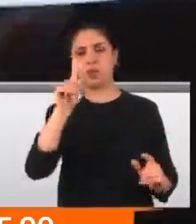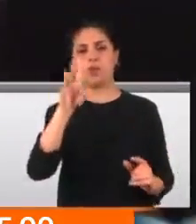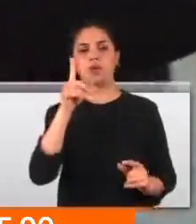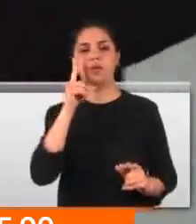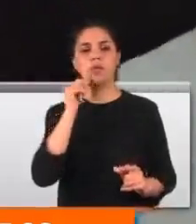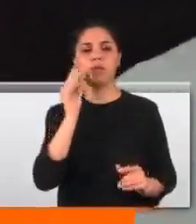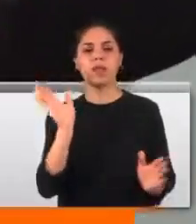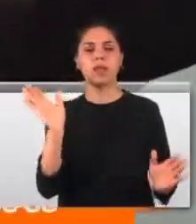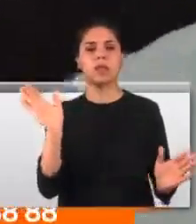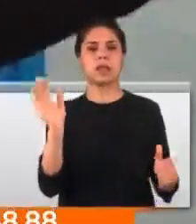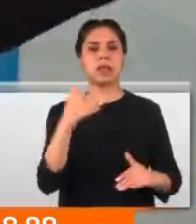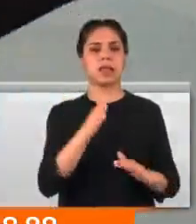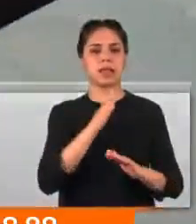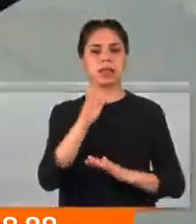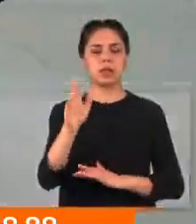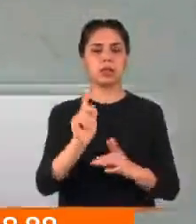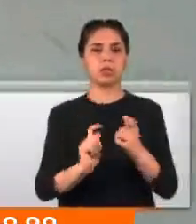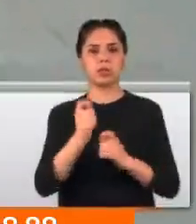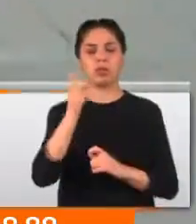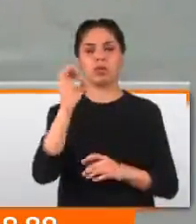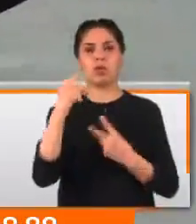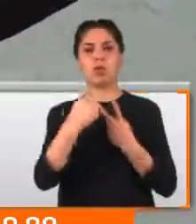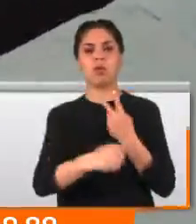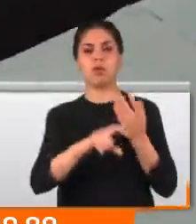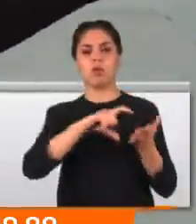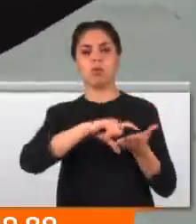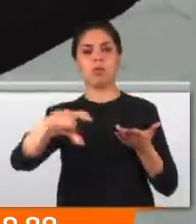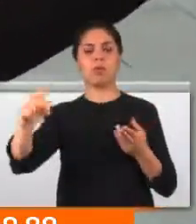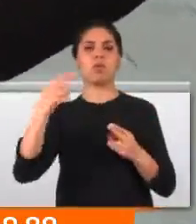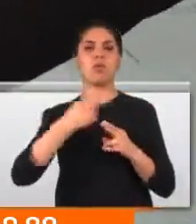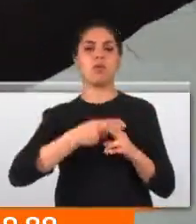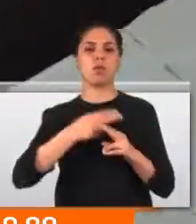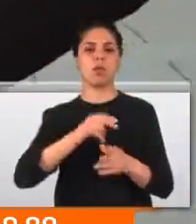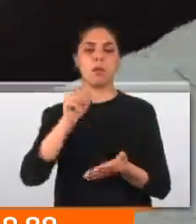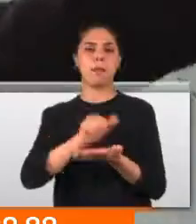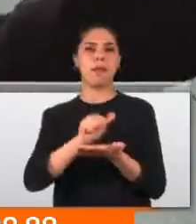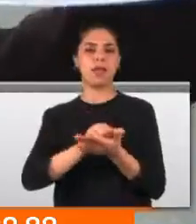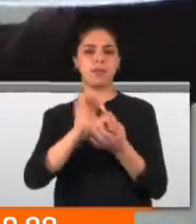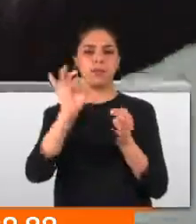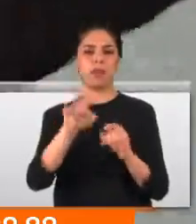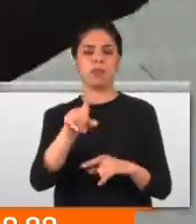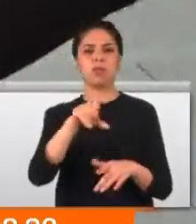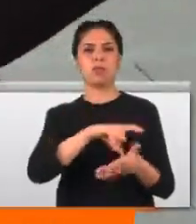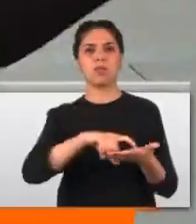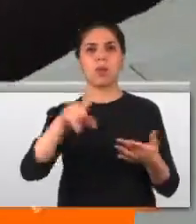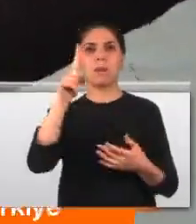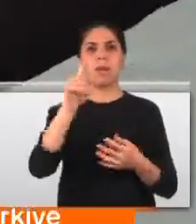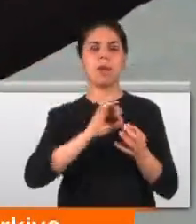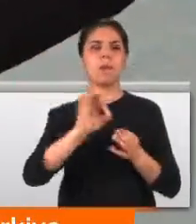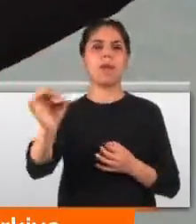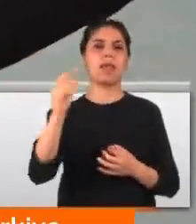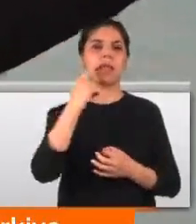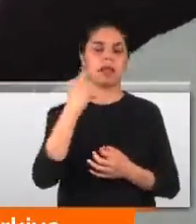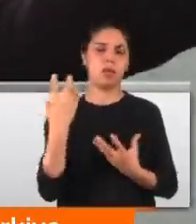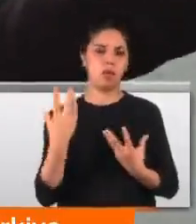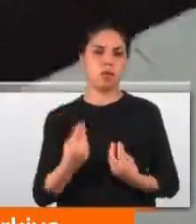Mayıs'ta Sandığa girerken kullanacağı oy pusulasına bir örnek basılmaya başlanan oy pusulalarının uzunluğu 1